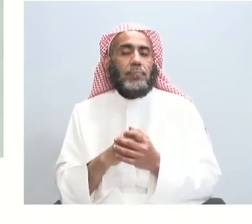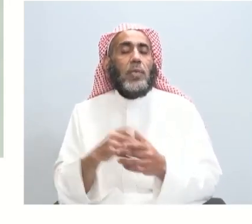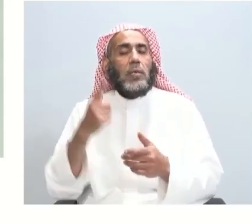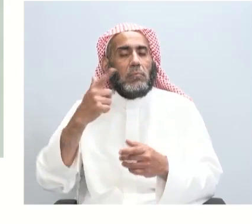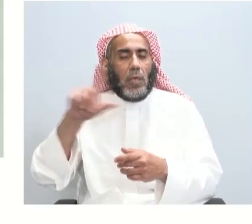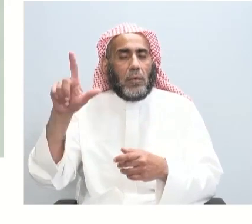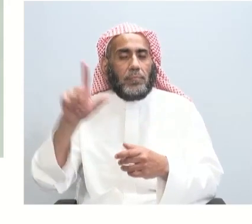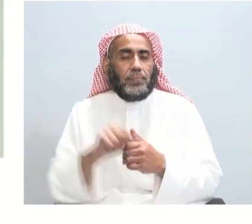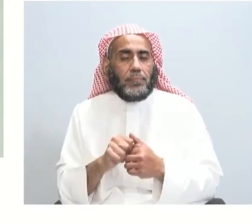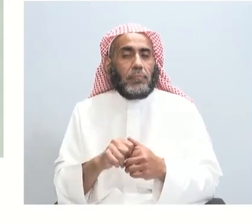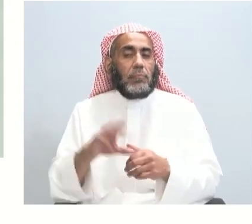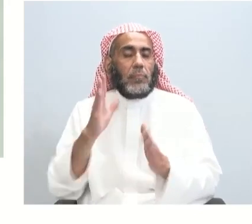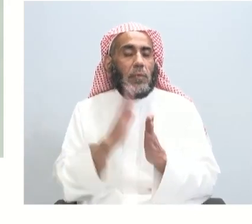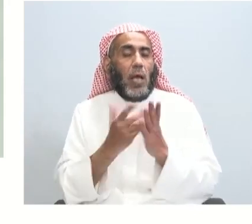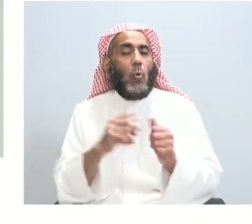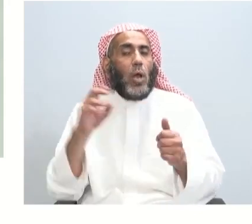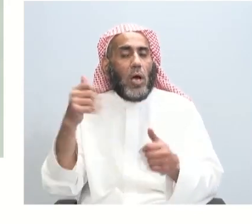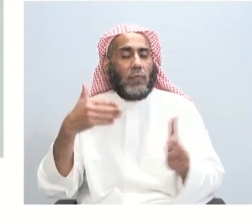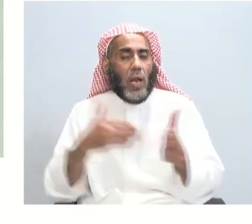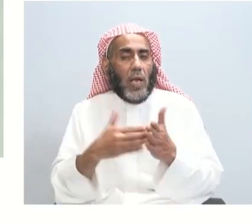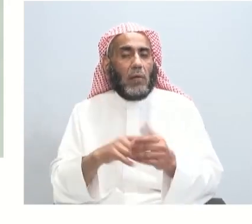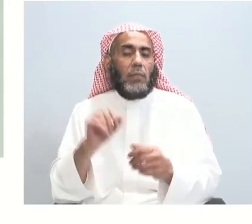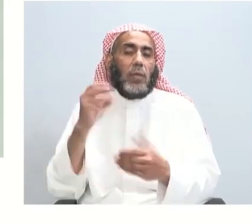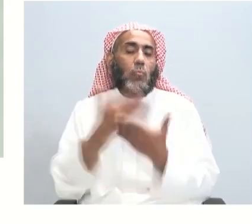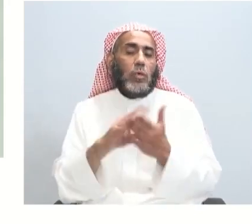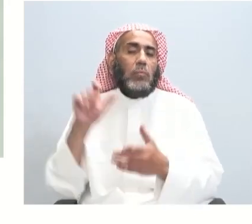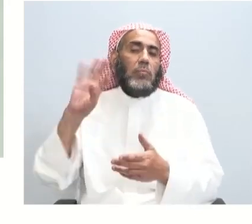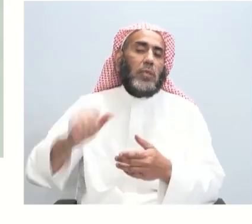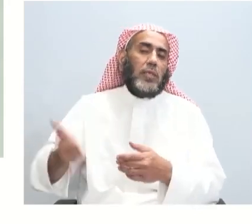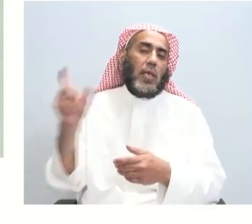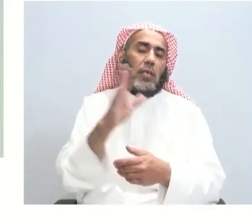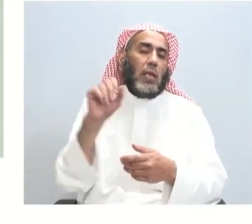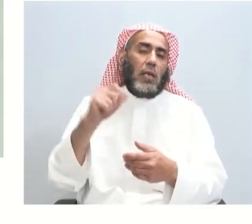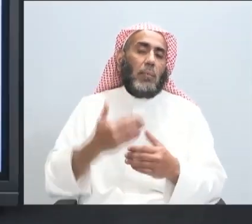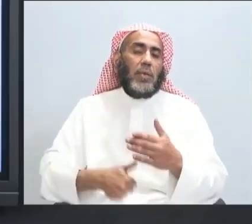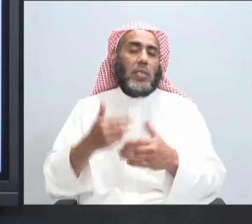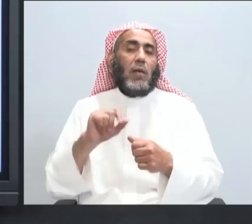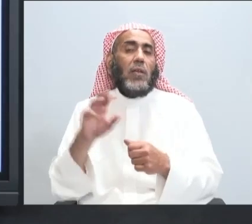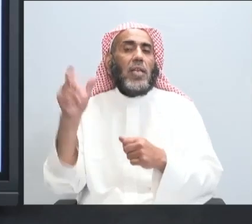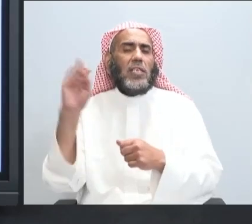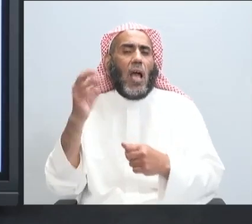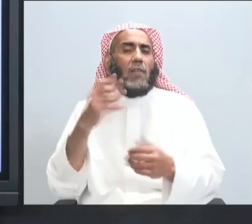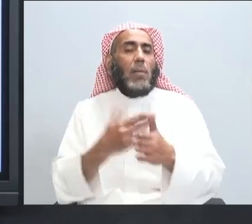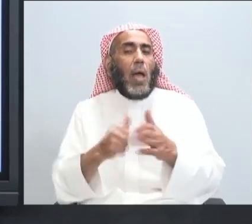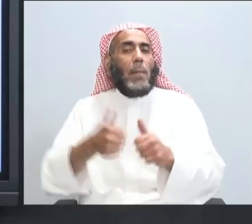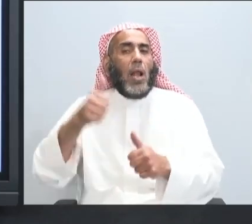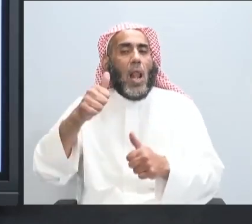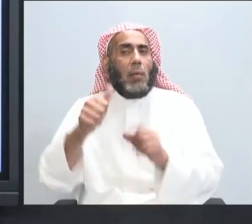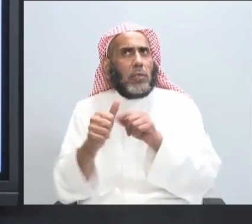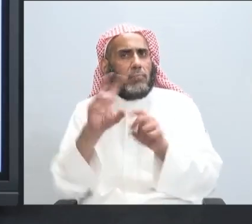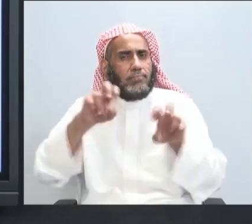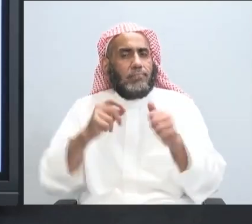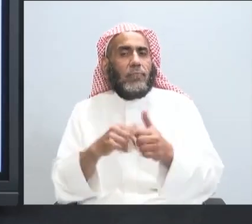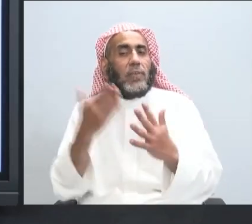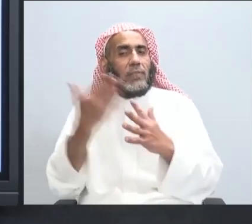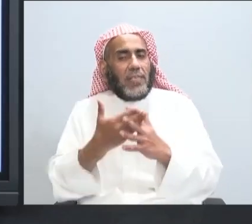صحيح. الباب هو الحرف الأخير في معجم لسان العرب، إذن نشأ في باب الهمزة، تجد هذه الكلمة في